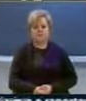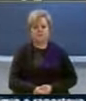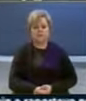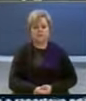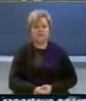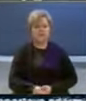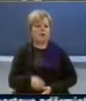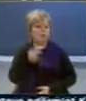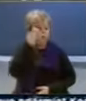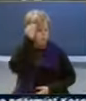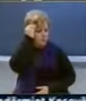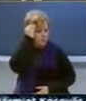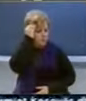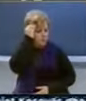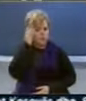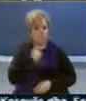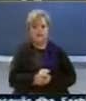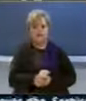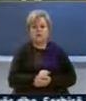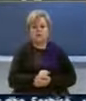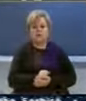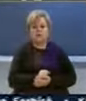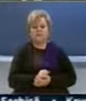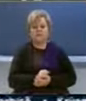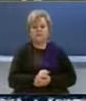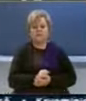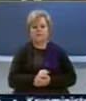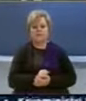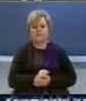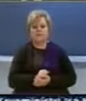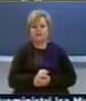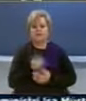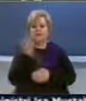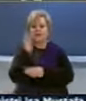Më kujtohet kur jam drejtuar zonës e dita Tahiri,